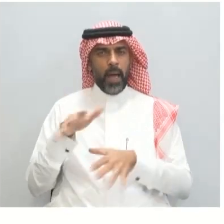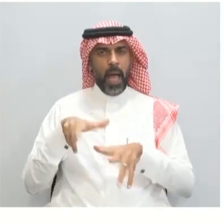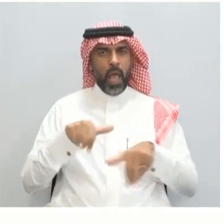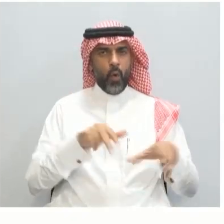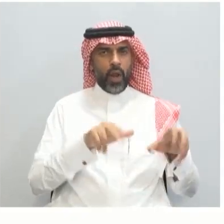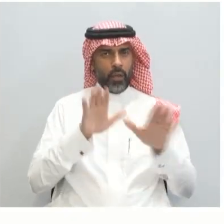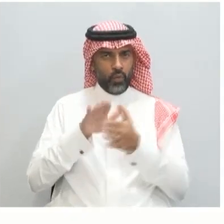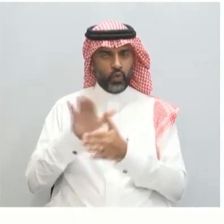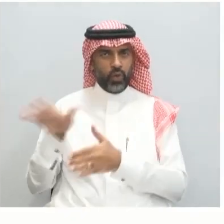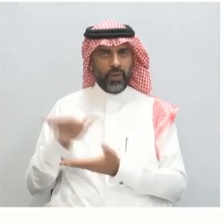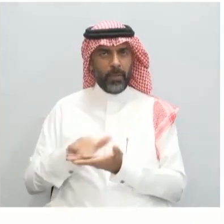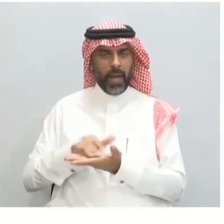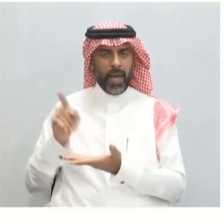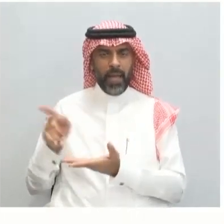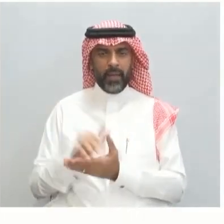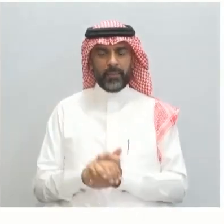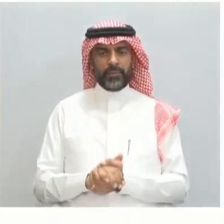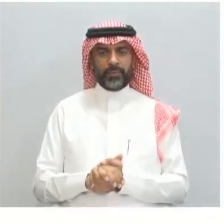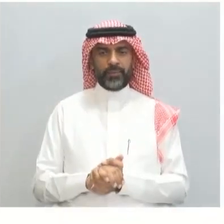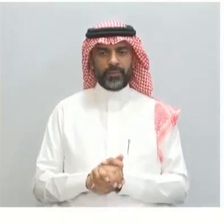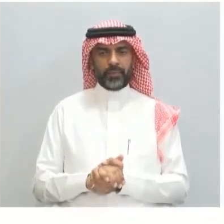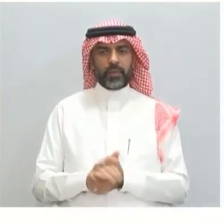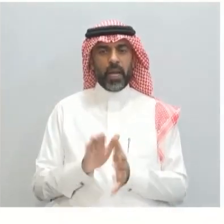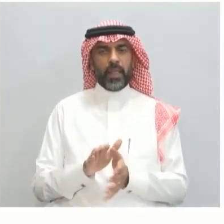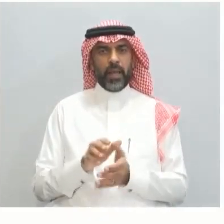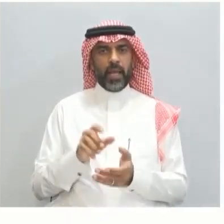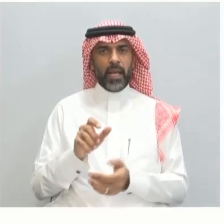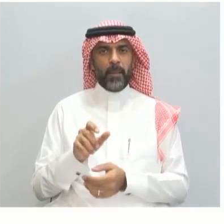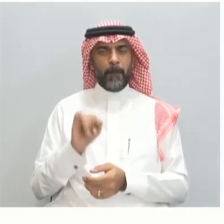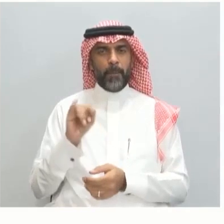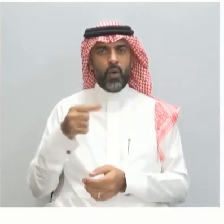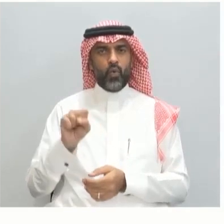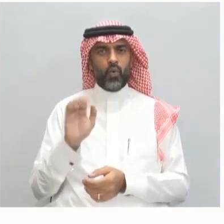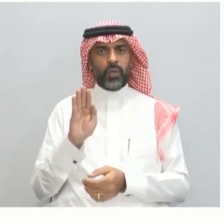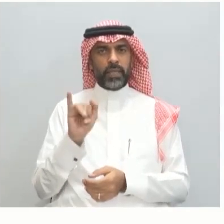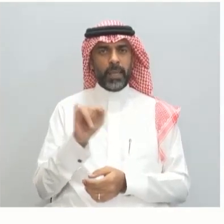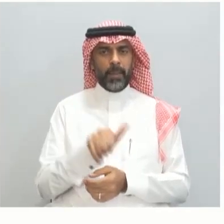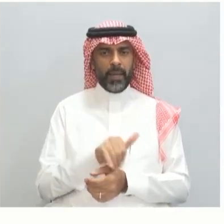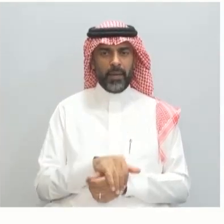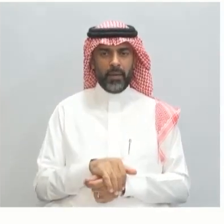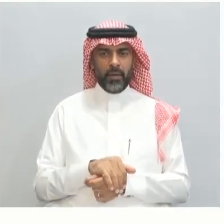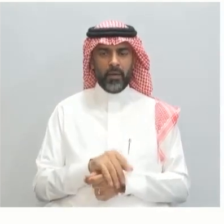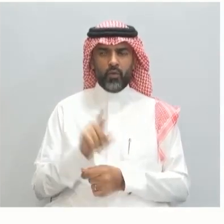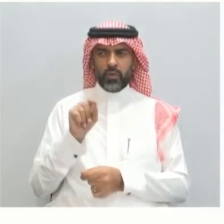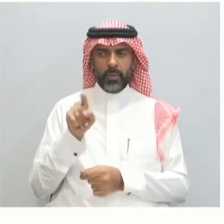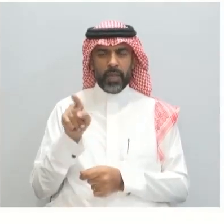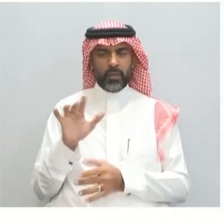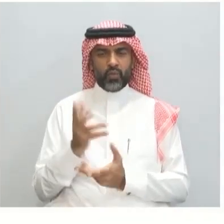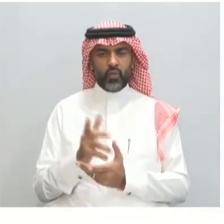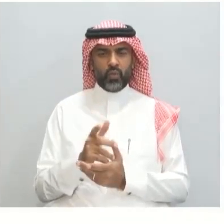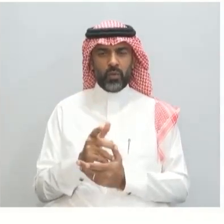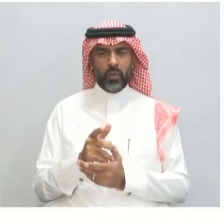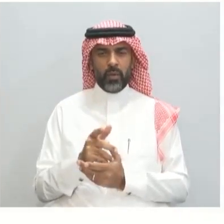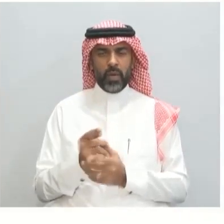توجد في هذا الاقليم ومن ثم الاقليم الموسمي بماذا يتميز